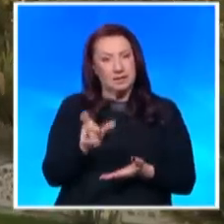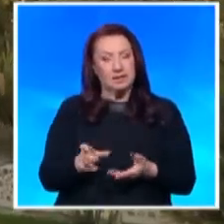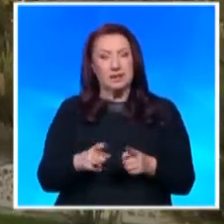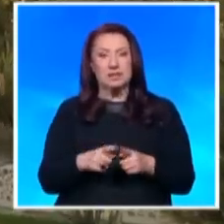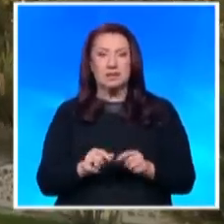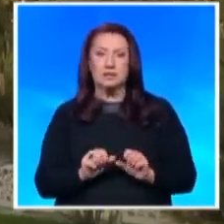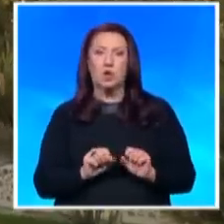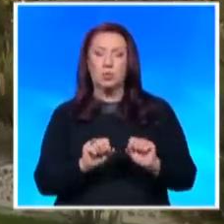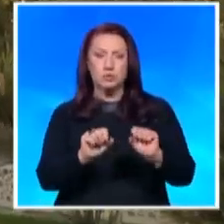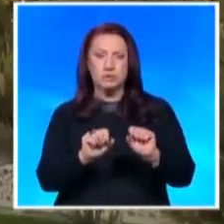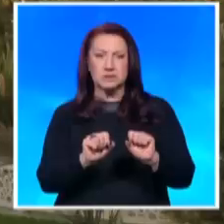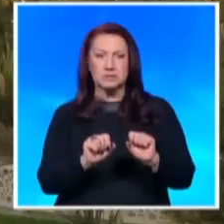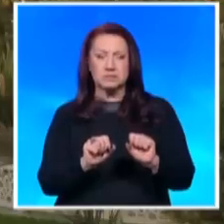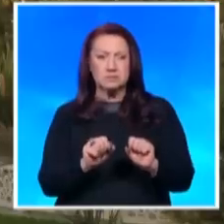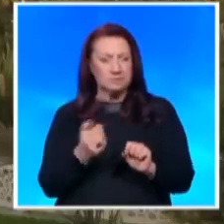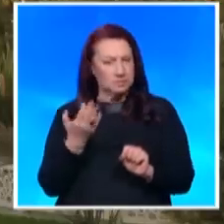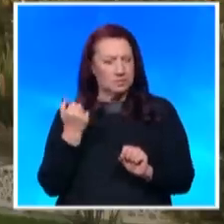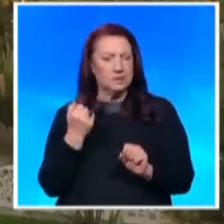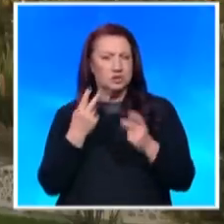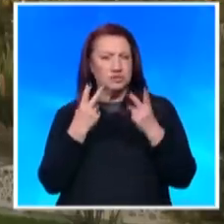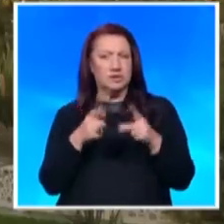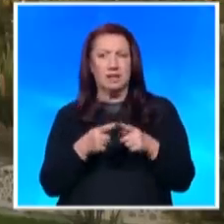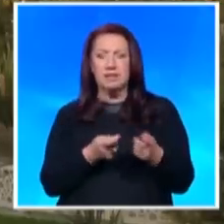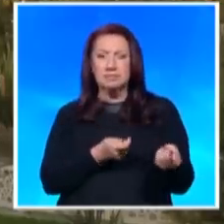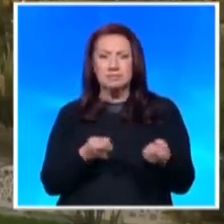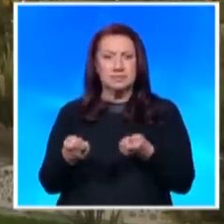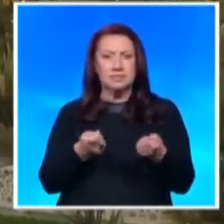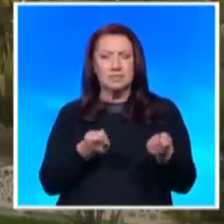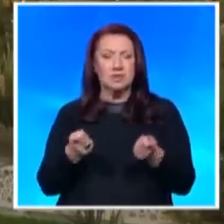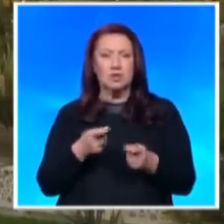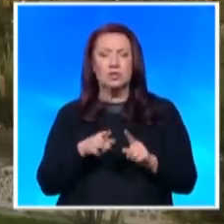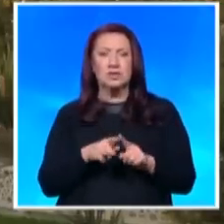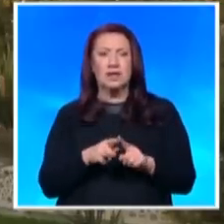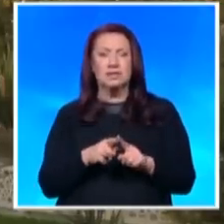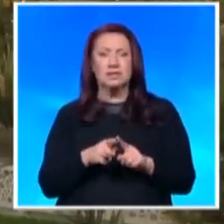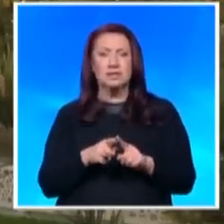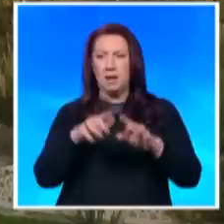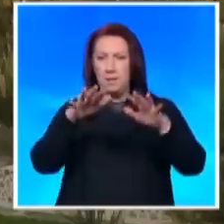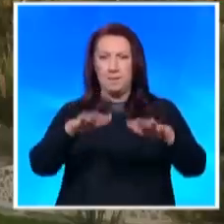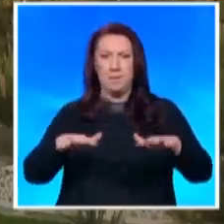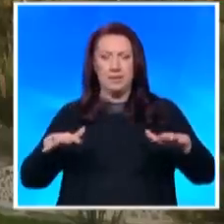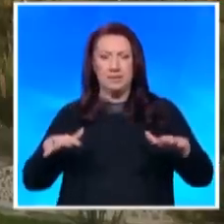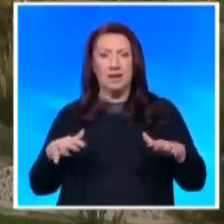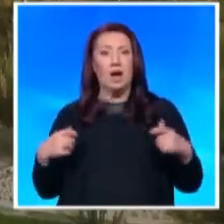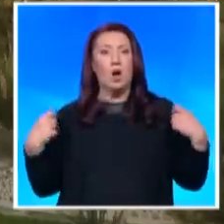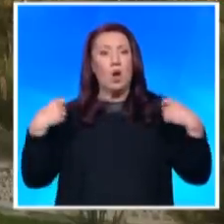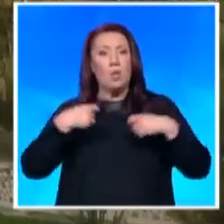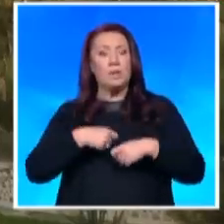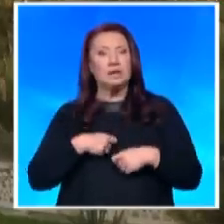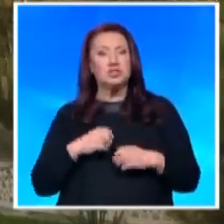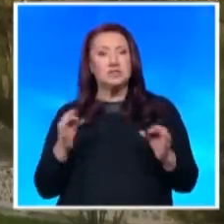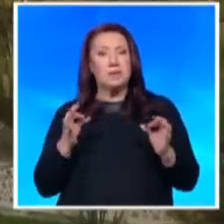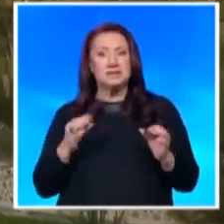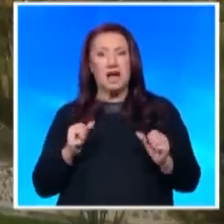беше забелязан на агитационен митинг да носи бронежилетка под неговата риза, така че всичко най-интересно